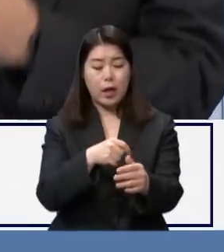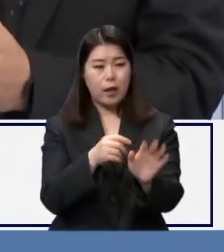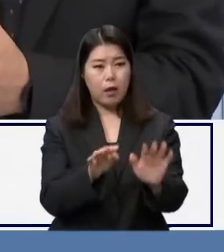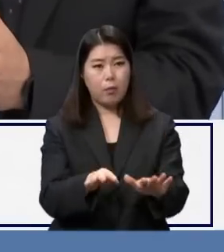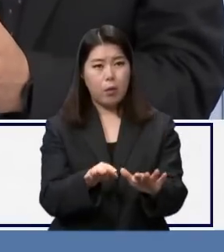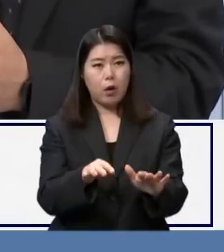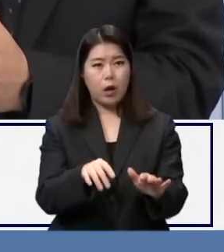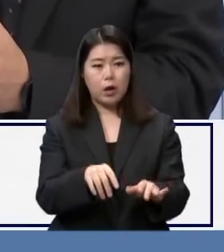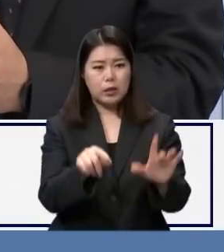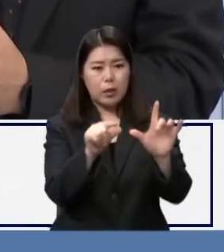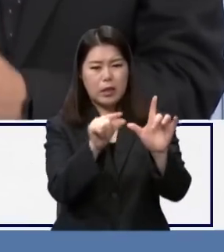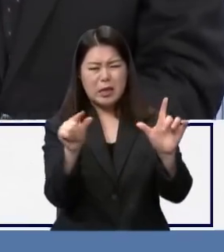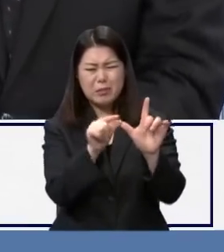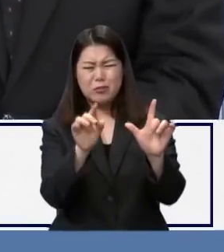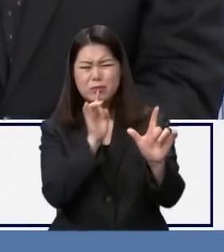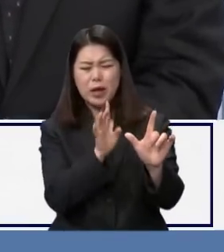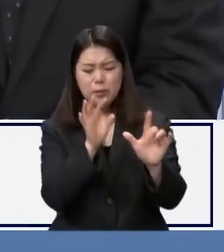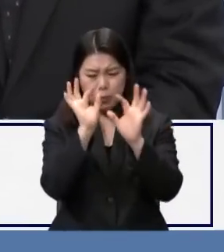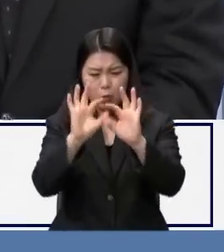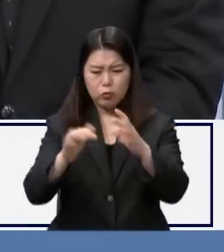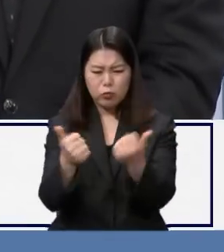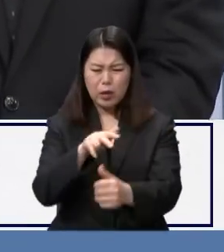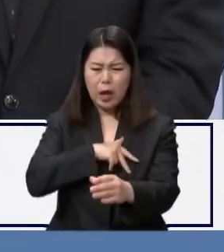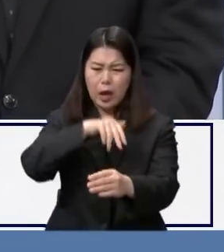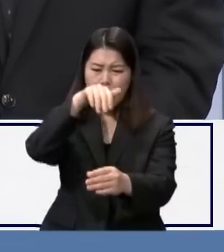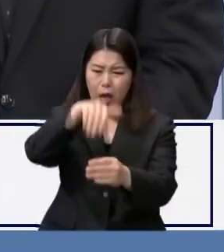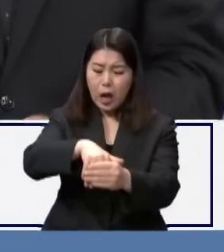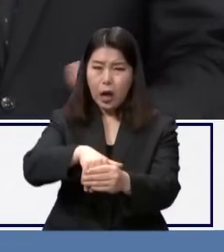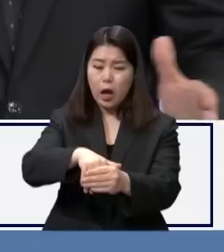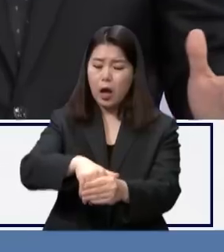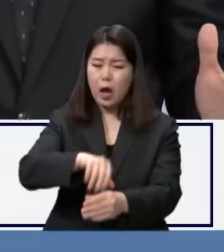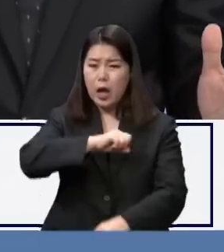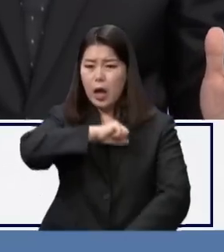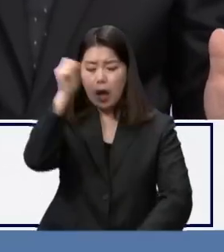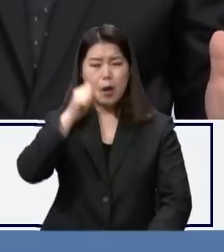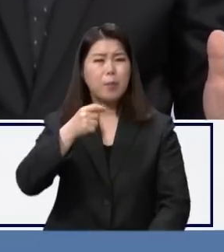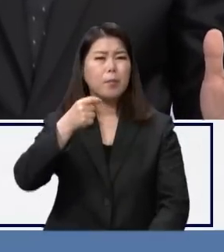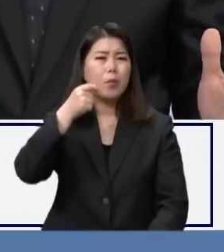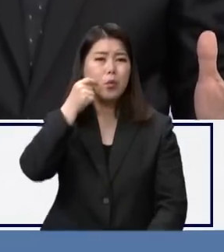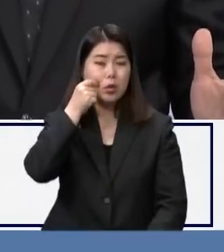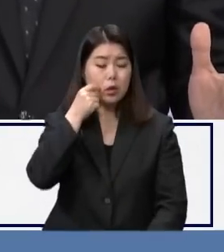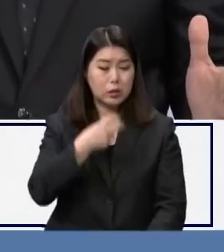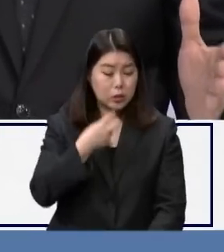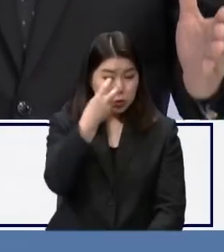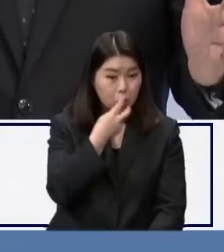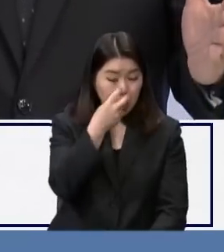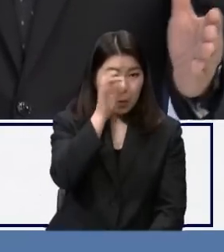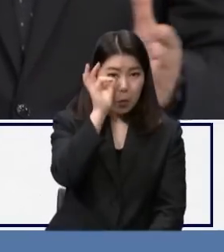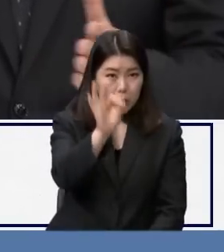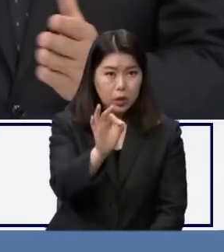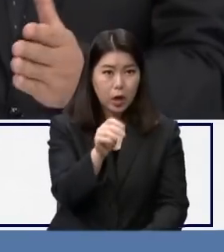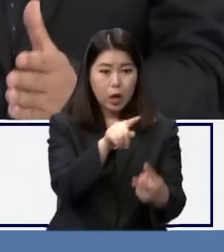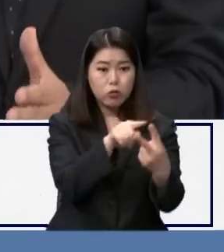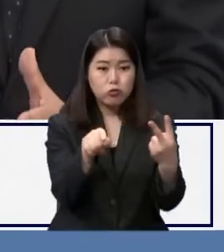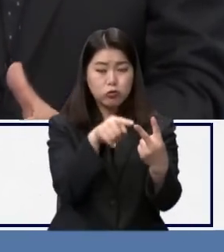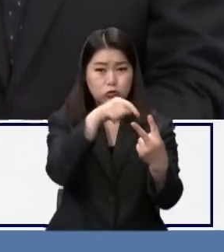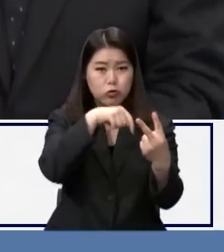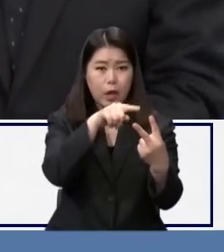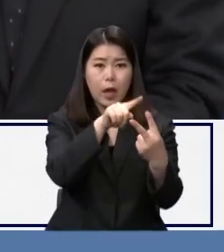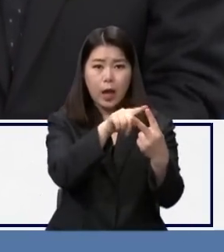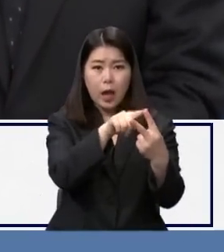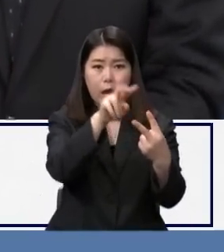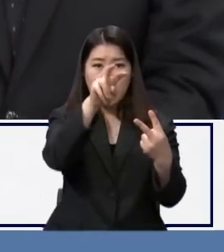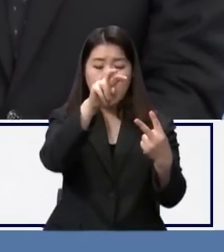우리가 어떻게 정치 내년 총선에 이길 수 있겠느냐 이렇게 했는데 내부 수색해 왔더니만 두 명 중에 한 명은